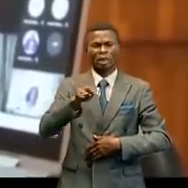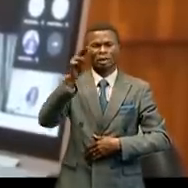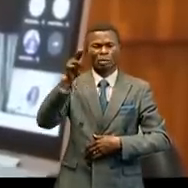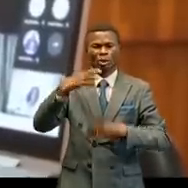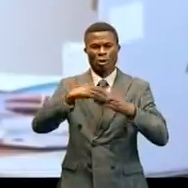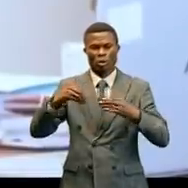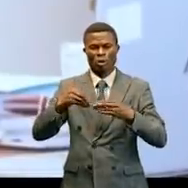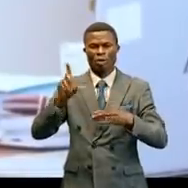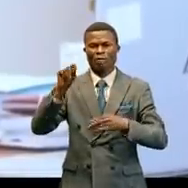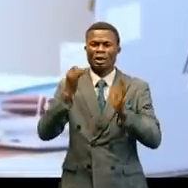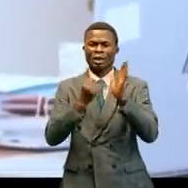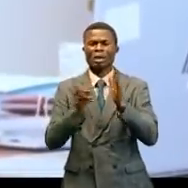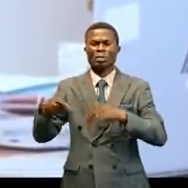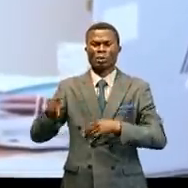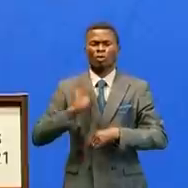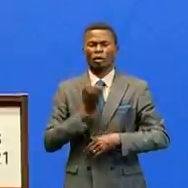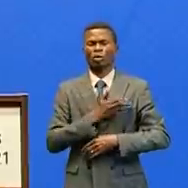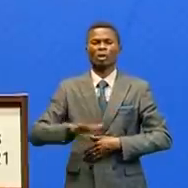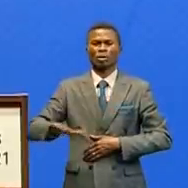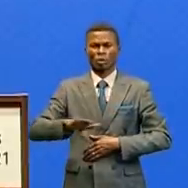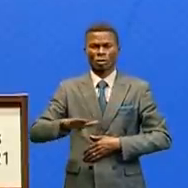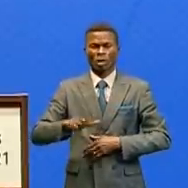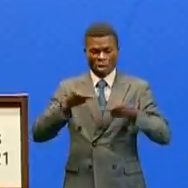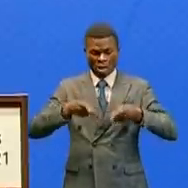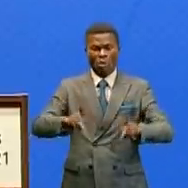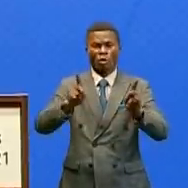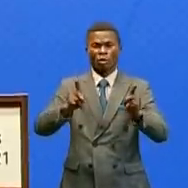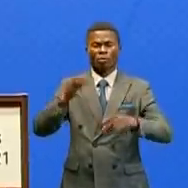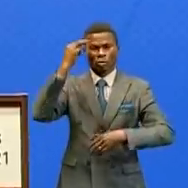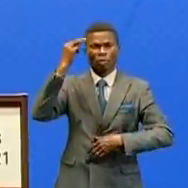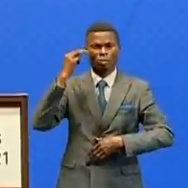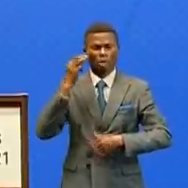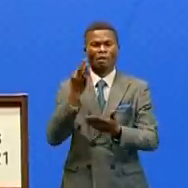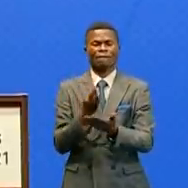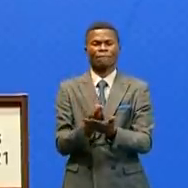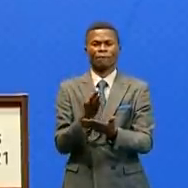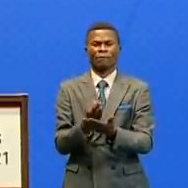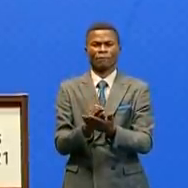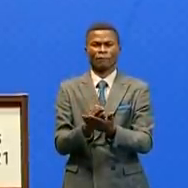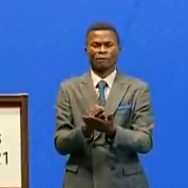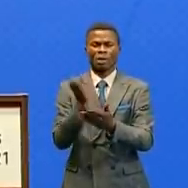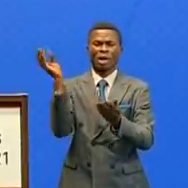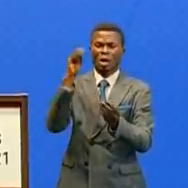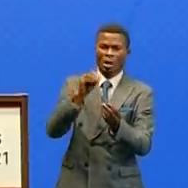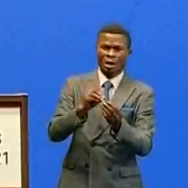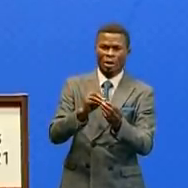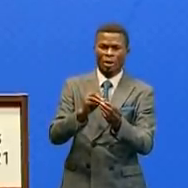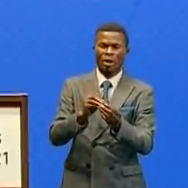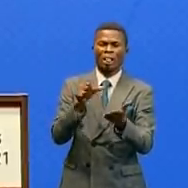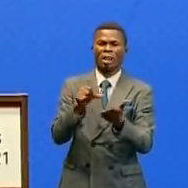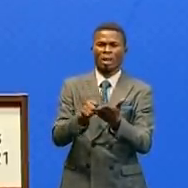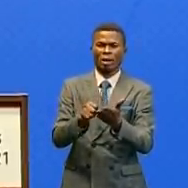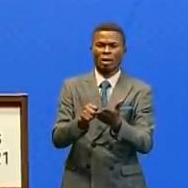pour toutes les 26 provinces du pays. D'autoriser le ministre des Finances à introduire une requête